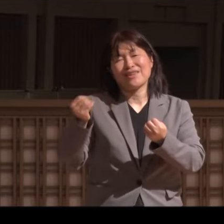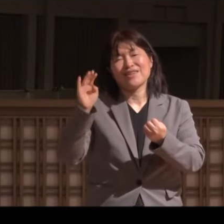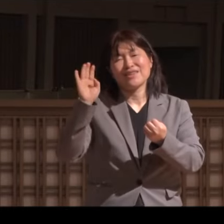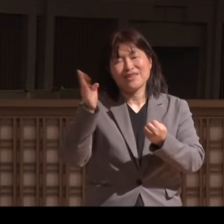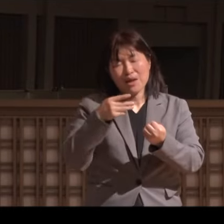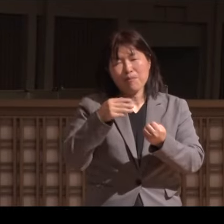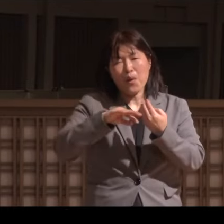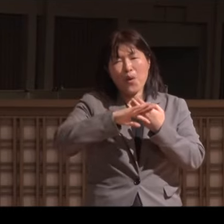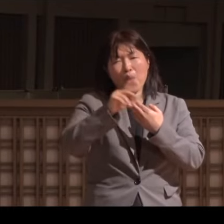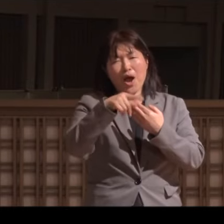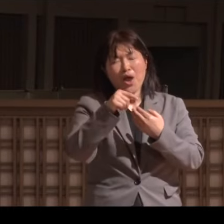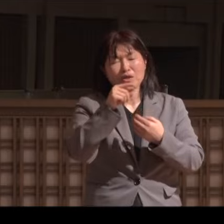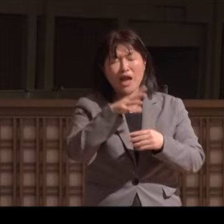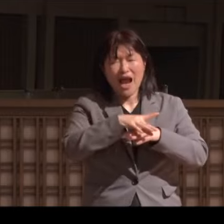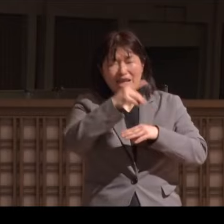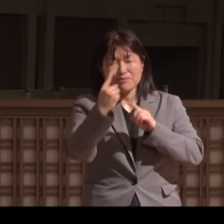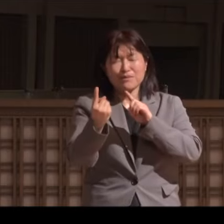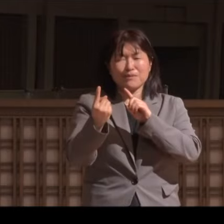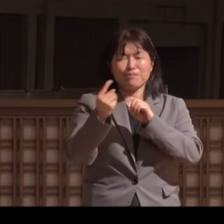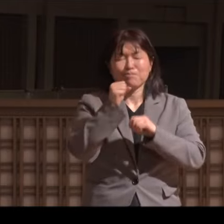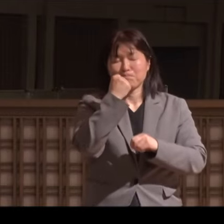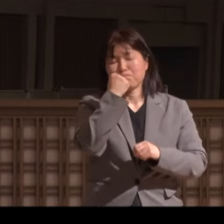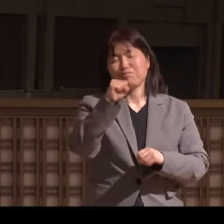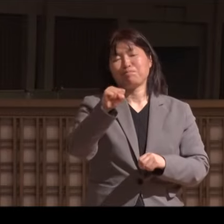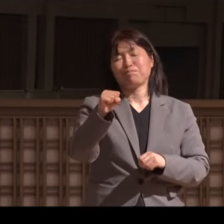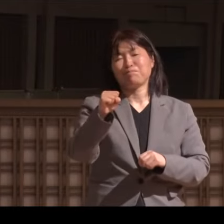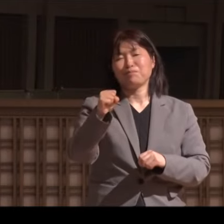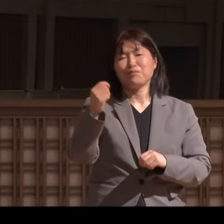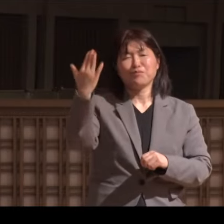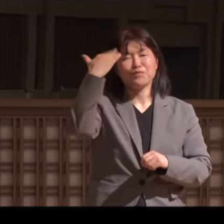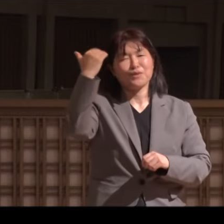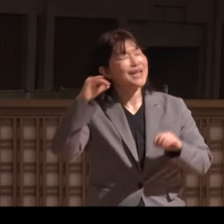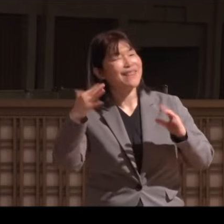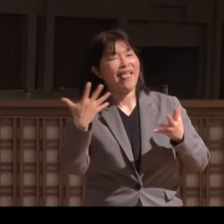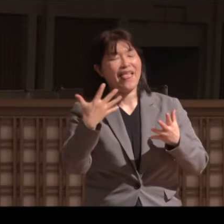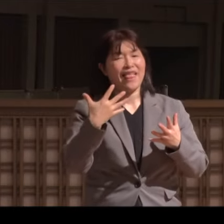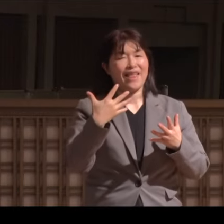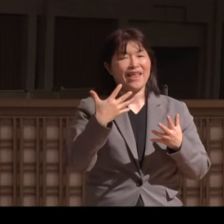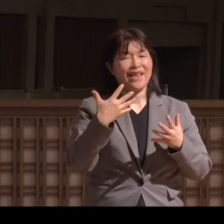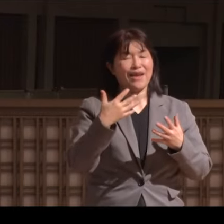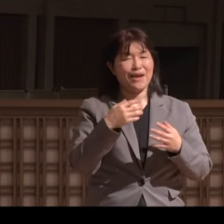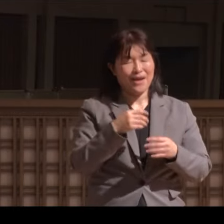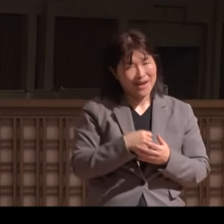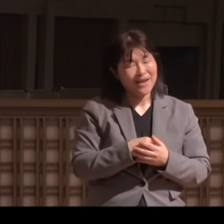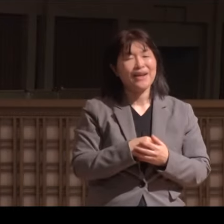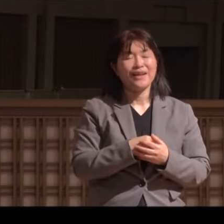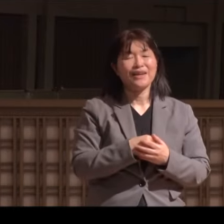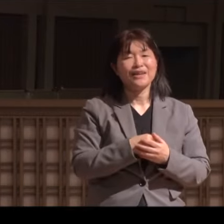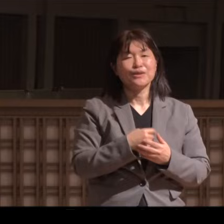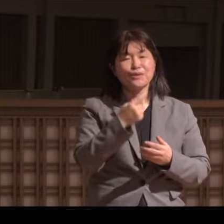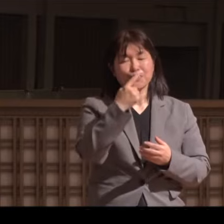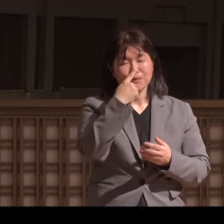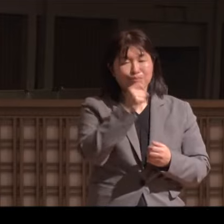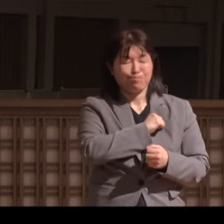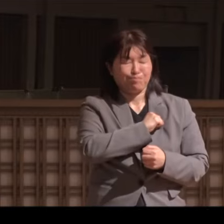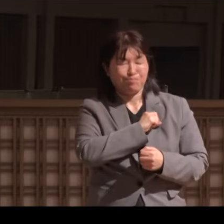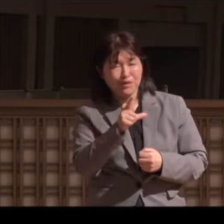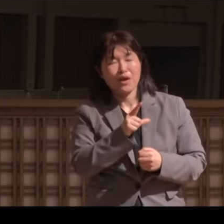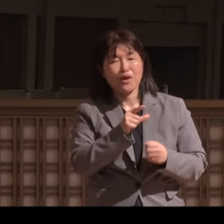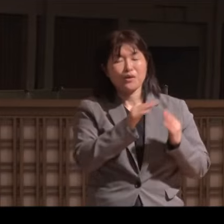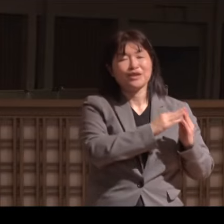見知りだったりとかあの意外と向こうからは声かけてくれないぞっていうことはちょっと思っていてあの私がこっちに